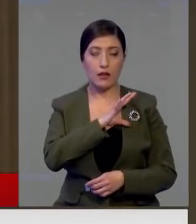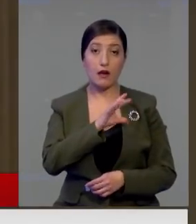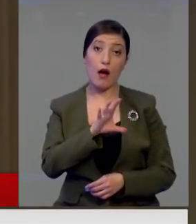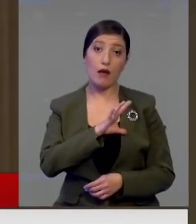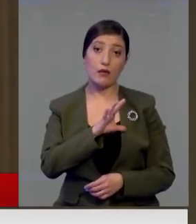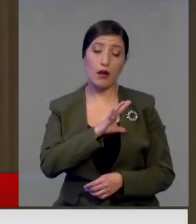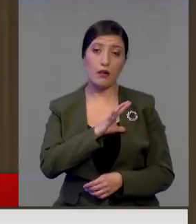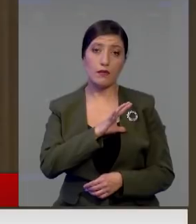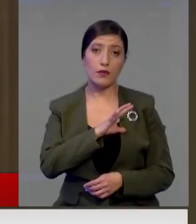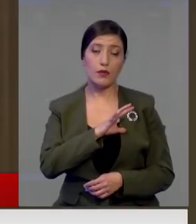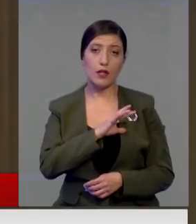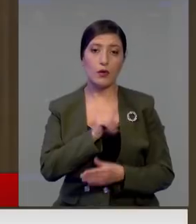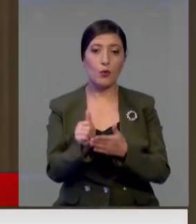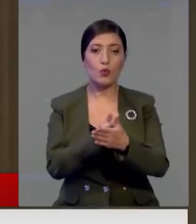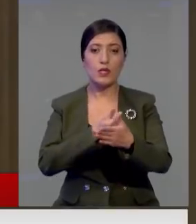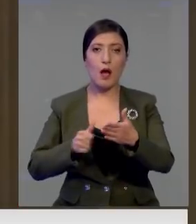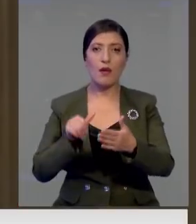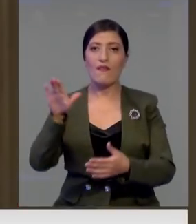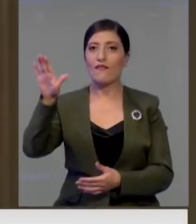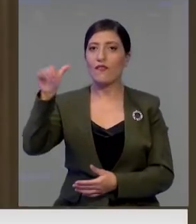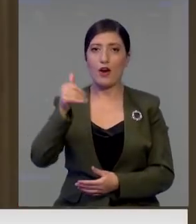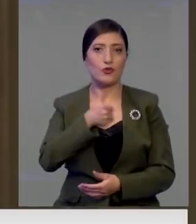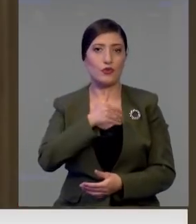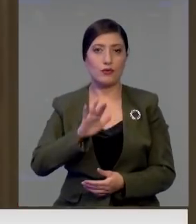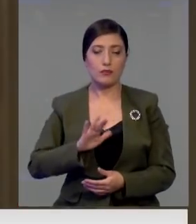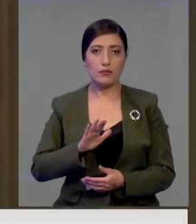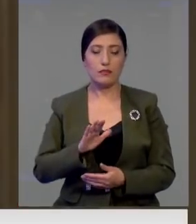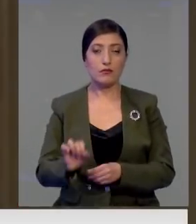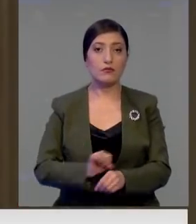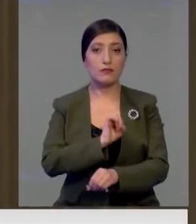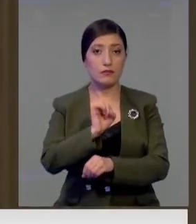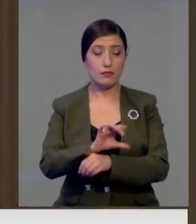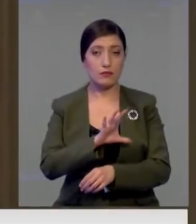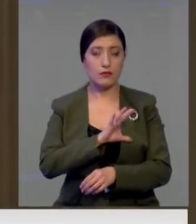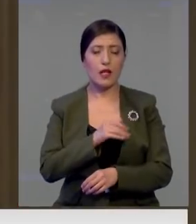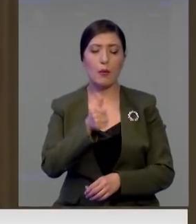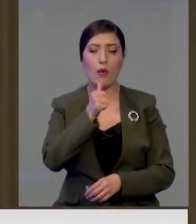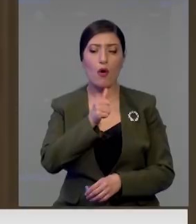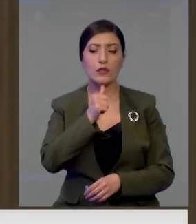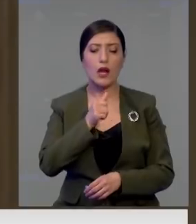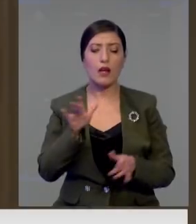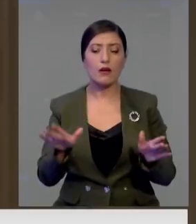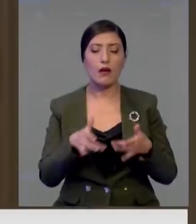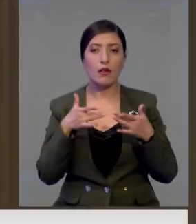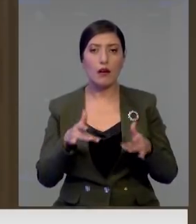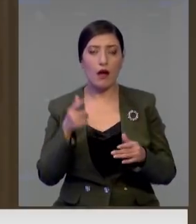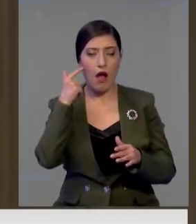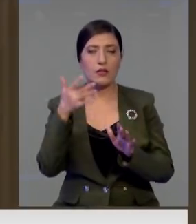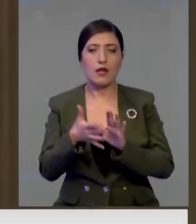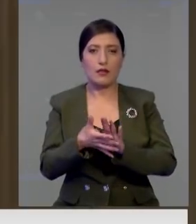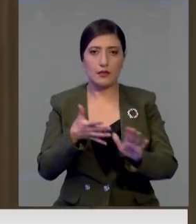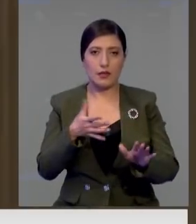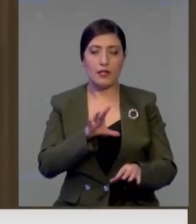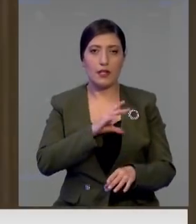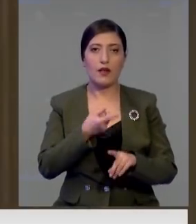էր խուսափել վարկերը չվերցնելուց, կանգնեցրել ենք, փորձել ենք գնահատել ամբողջ իրավիճակը և հասկացել ենք, որ